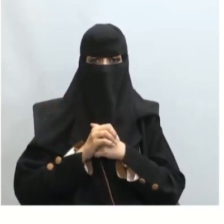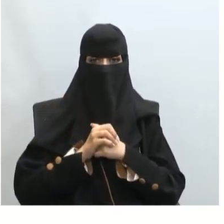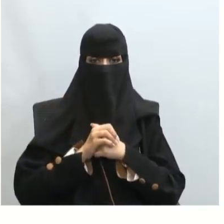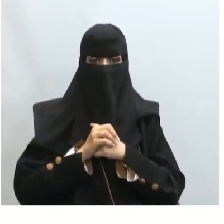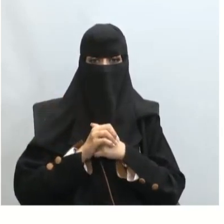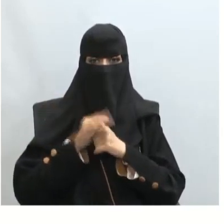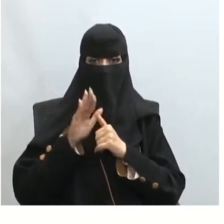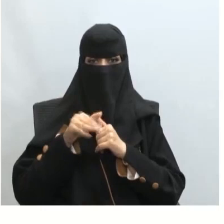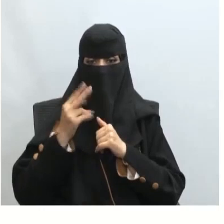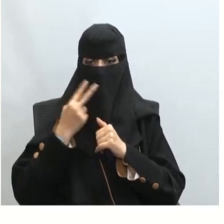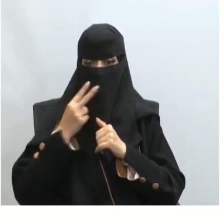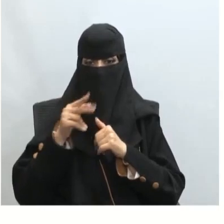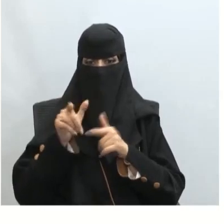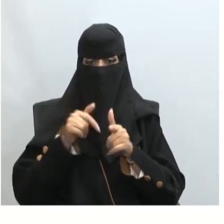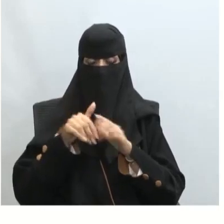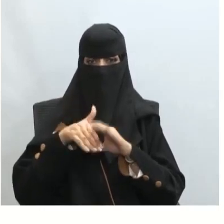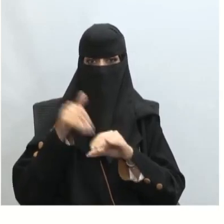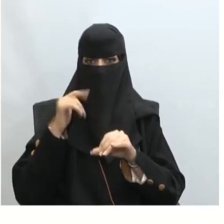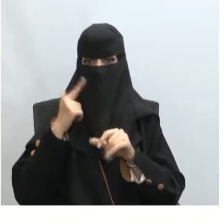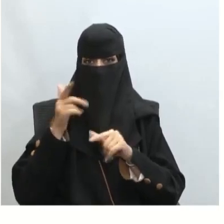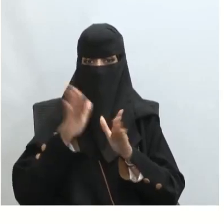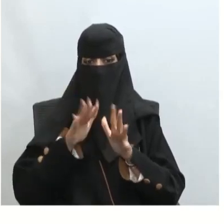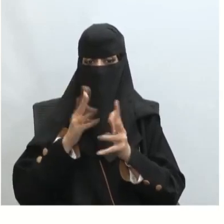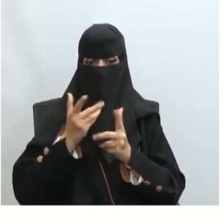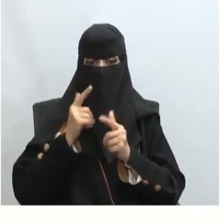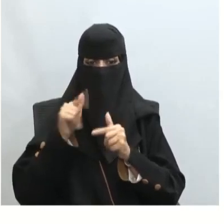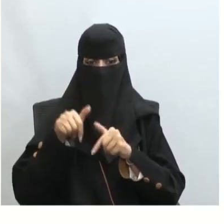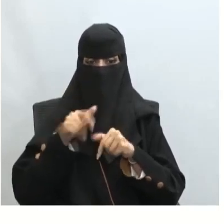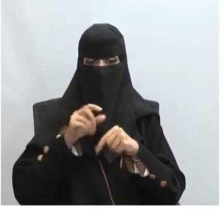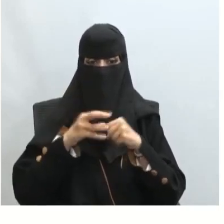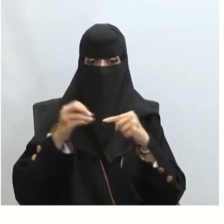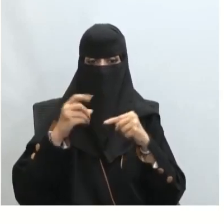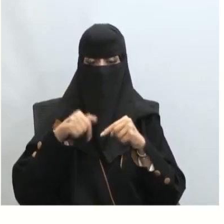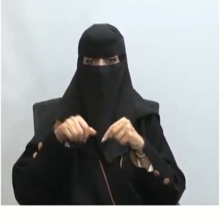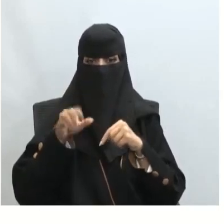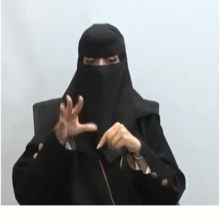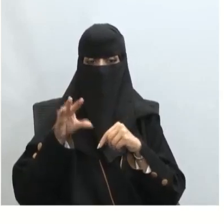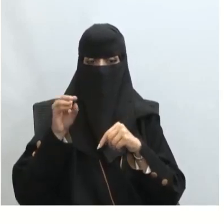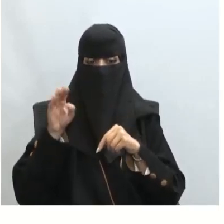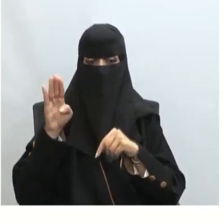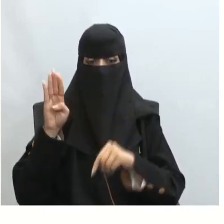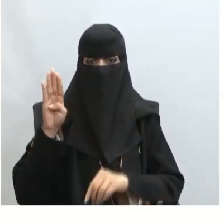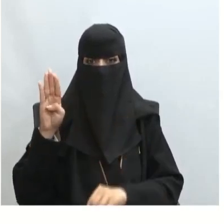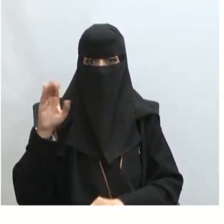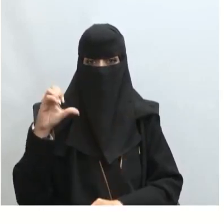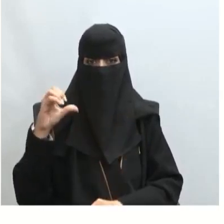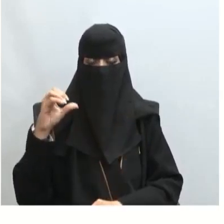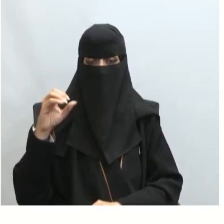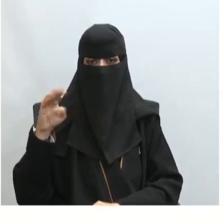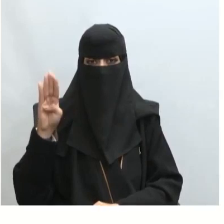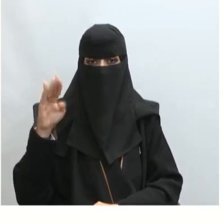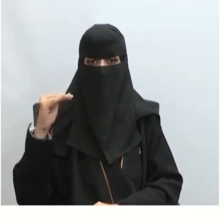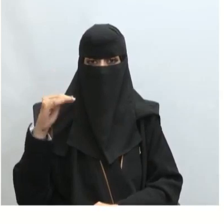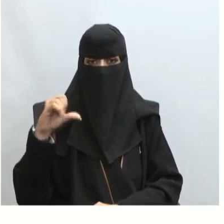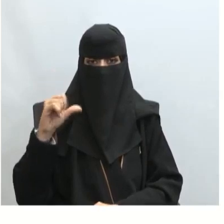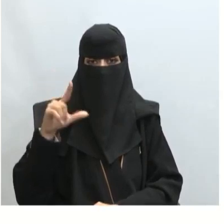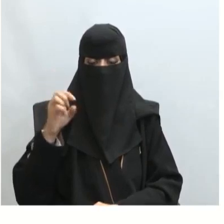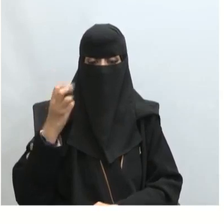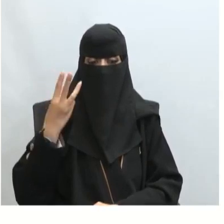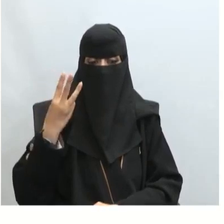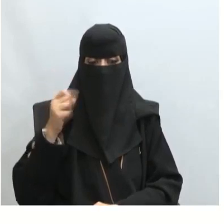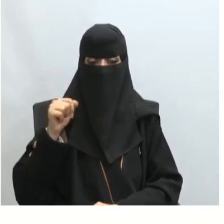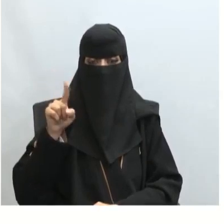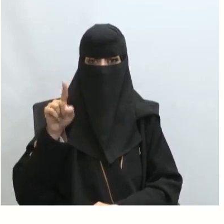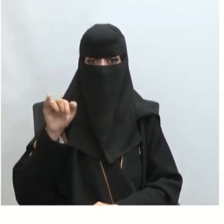الان انظر سحب ماذا عندي كحول ثلاثي البيوتيل والموجود على السهم